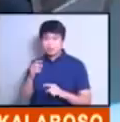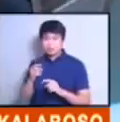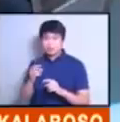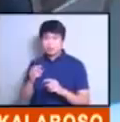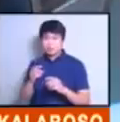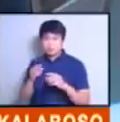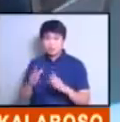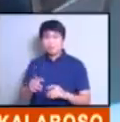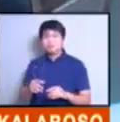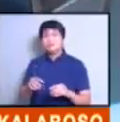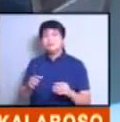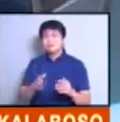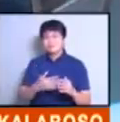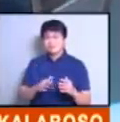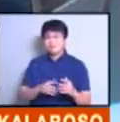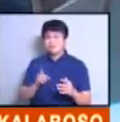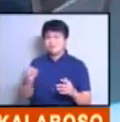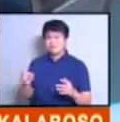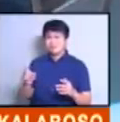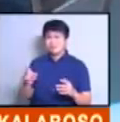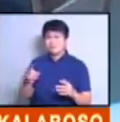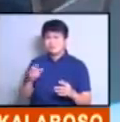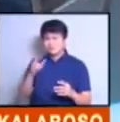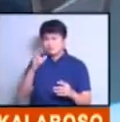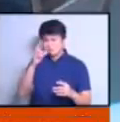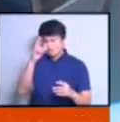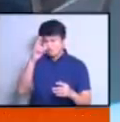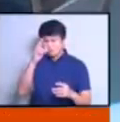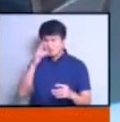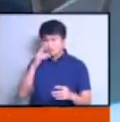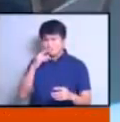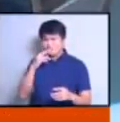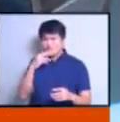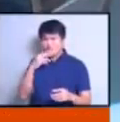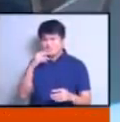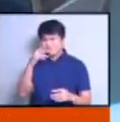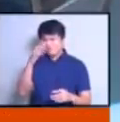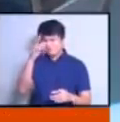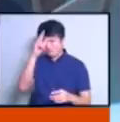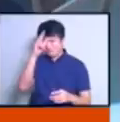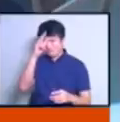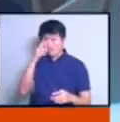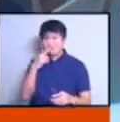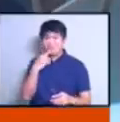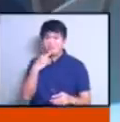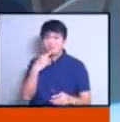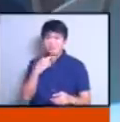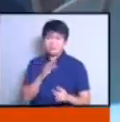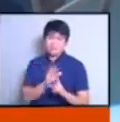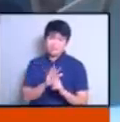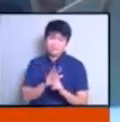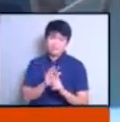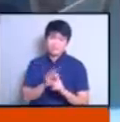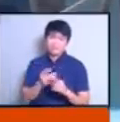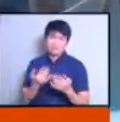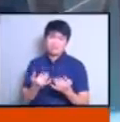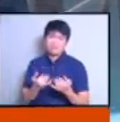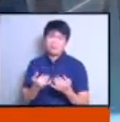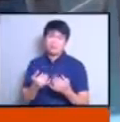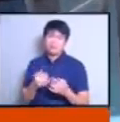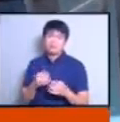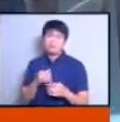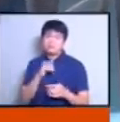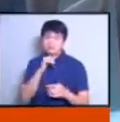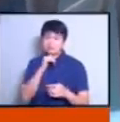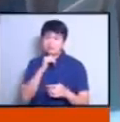yung Manok na Pula. I'm sorry. Eh, hindi ko pa narinig yun. Kantayin mo, sir. Although, sikat na pala yun. Pero ngayon, para doon sa mga hindi pa nakarinig niyan, tulad